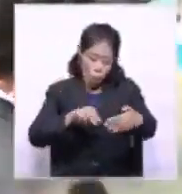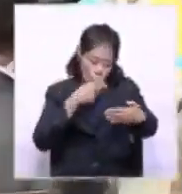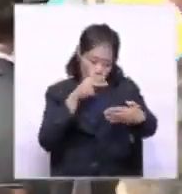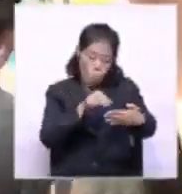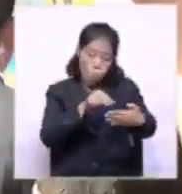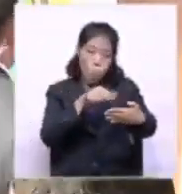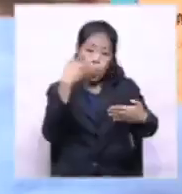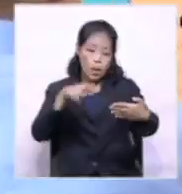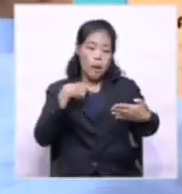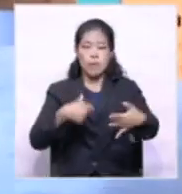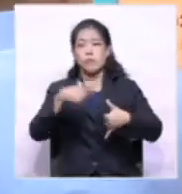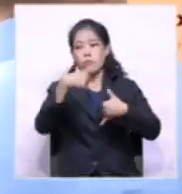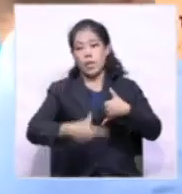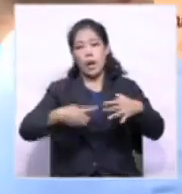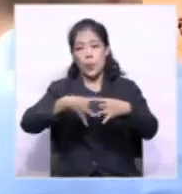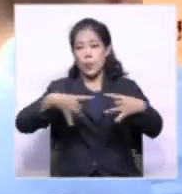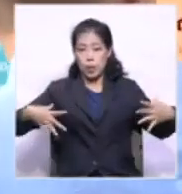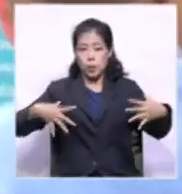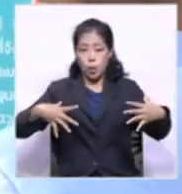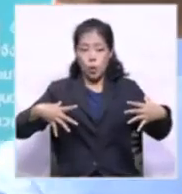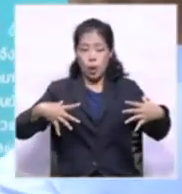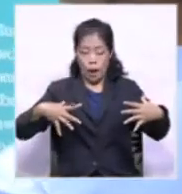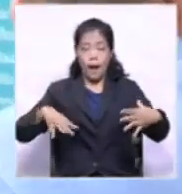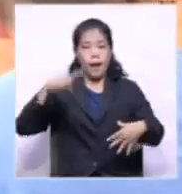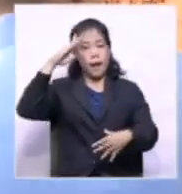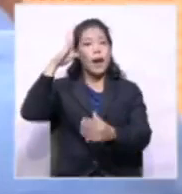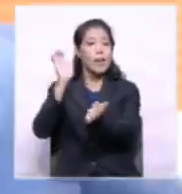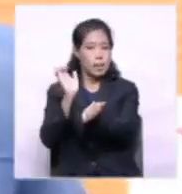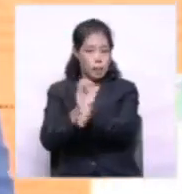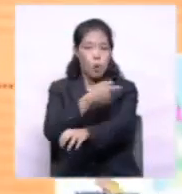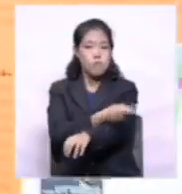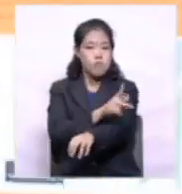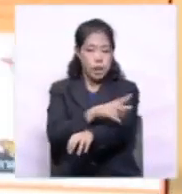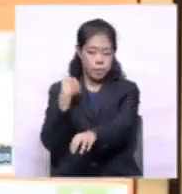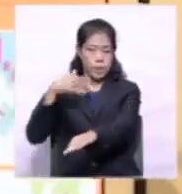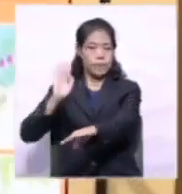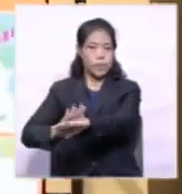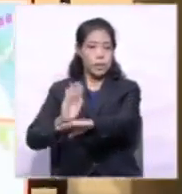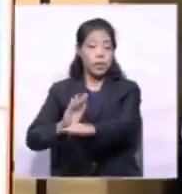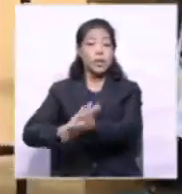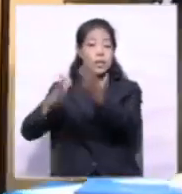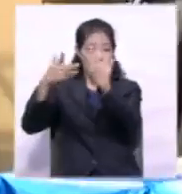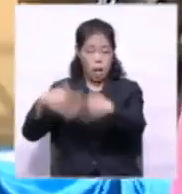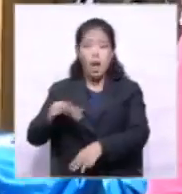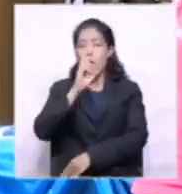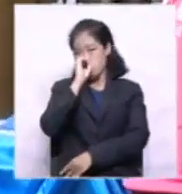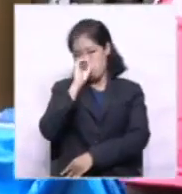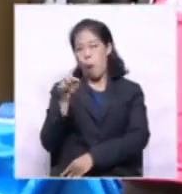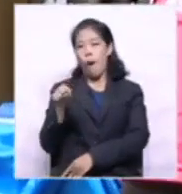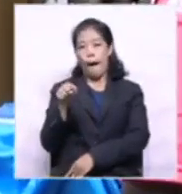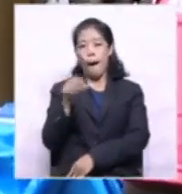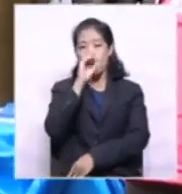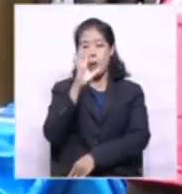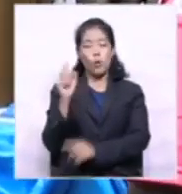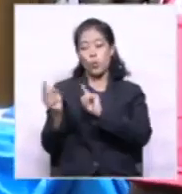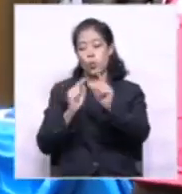ารัฐที่แสดงพฤติกรรมไม่เหมาะสมกับเจ้าหน้าที่ตำรวจที่จังหวัดภูเก็ตและได้มีการตักเตือนไปแล้วพร้อมทั้งบอกว่าไม่จำเป็นต้องคุย